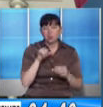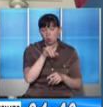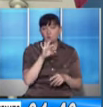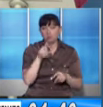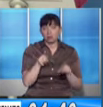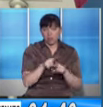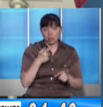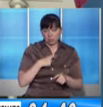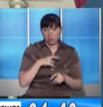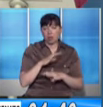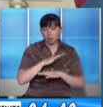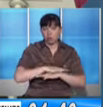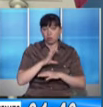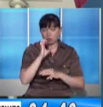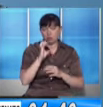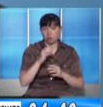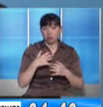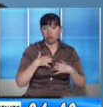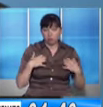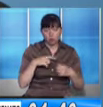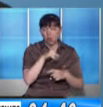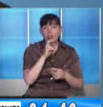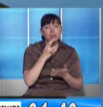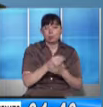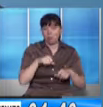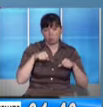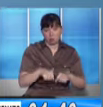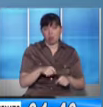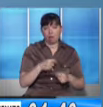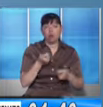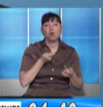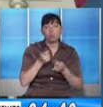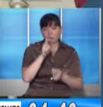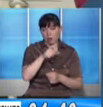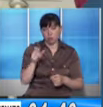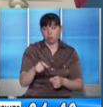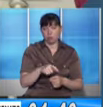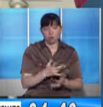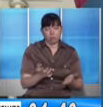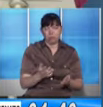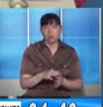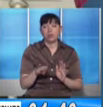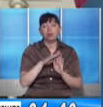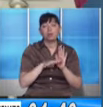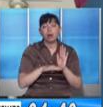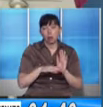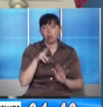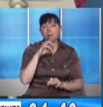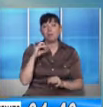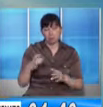ăsta ca animalele, nu avem nicio problemă să trădeze cetățenii Republicii Moldova. Vreau doar să punctez. Programul PAS o să